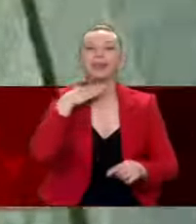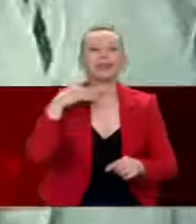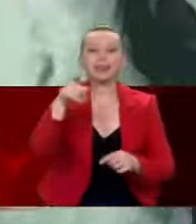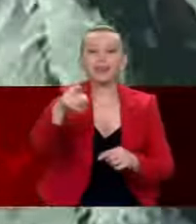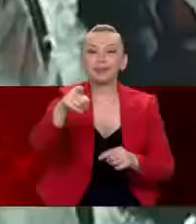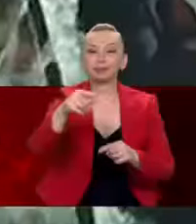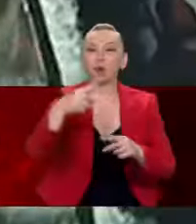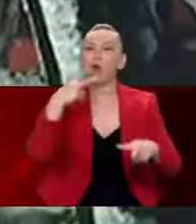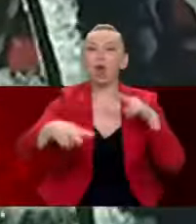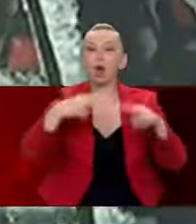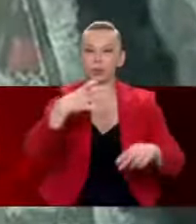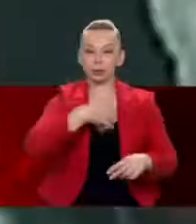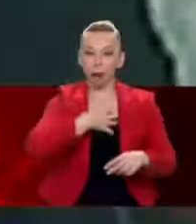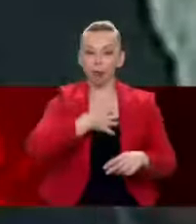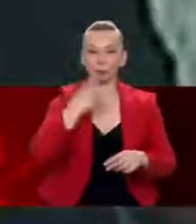kurşunlattı.